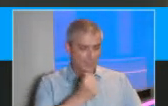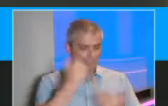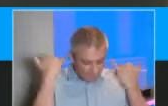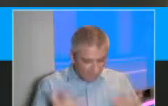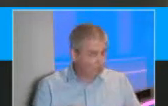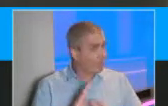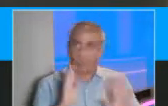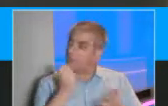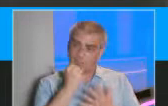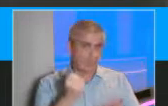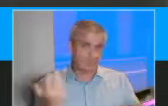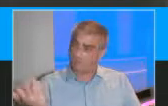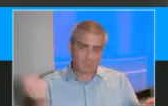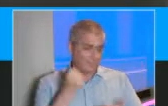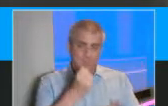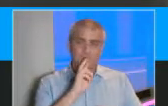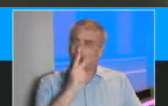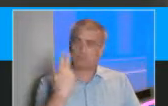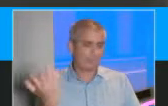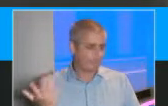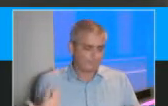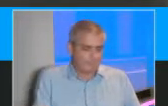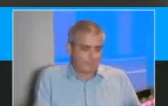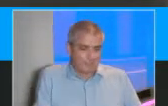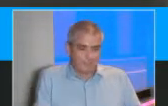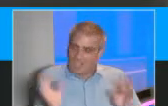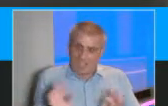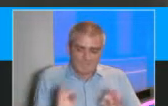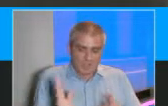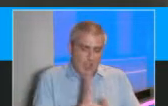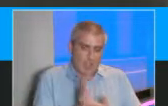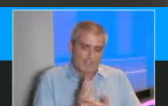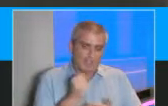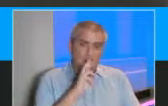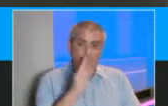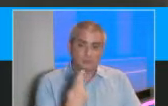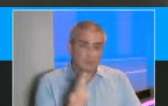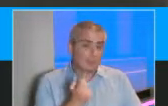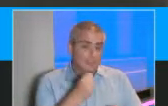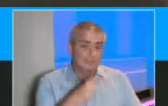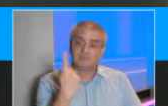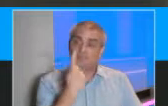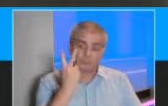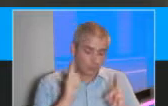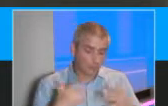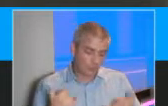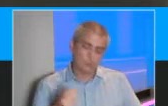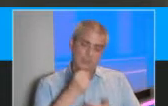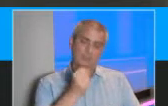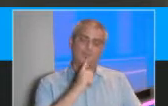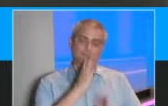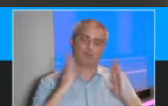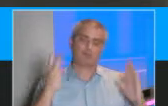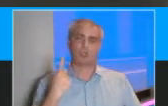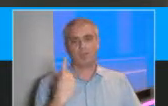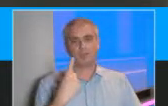עכשיו, אין תקציב דו-שנתי, הוא לא קיים. אף אחד לא הכין תקציב דו-שנתי. התקציב היחיד שקיים היום הוא תקציב